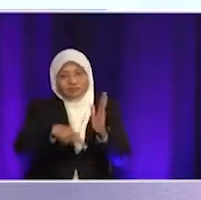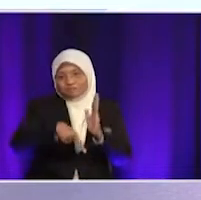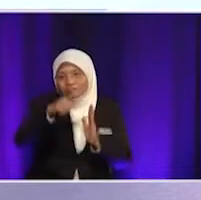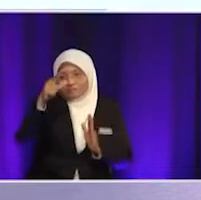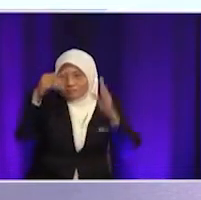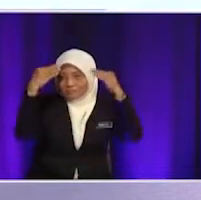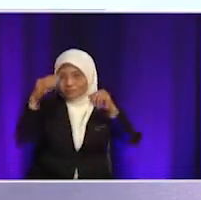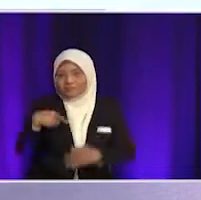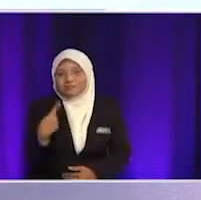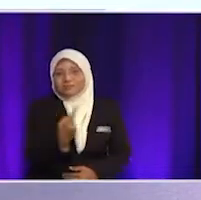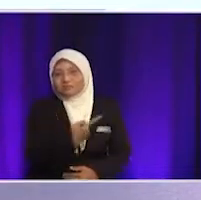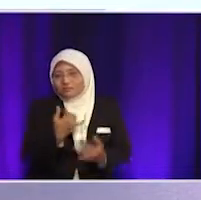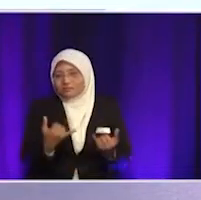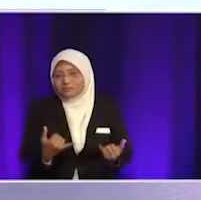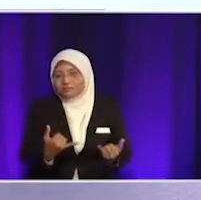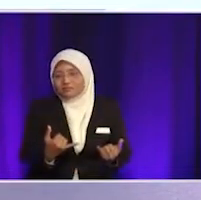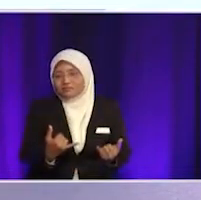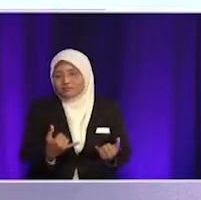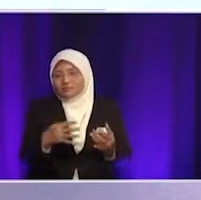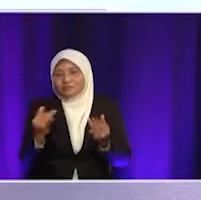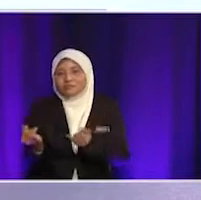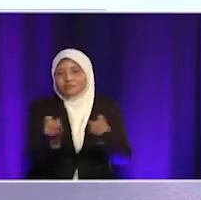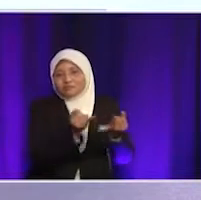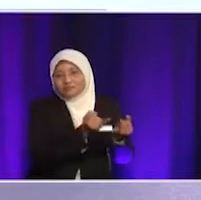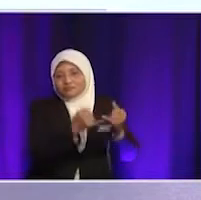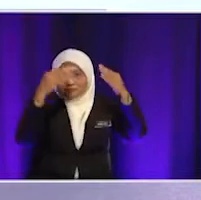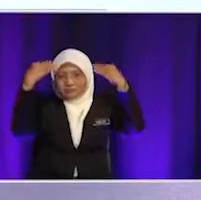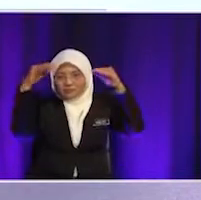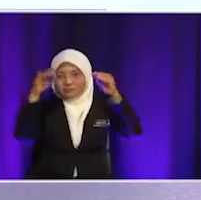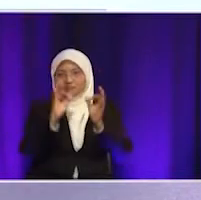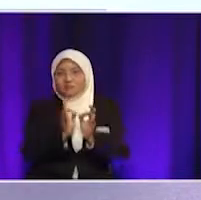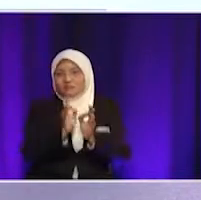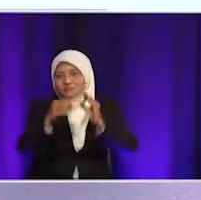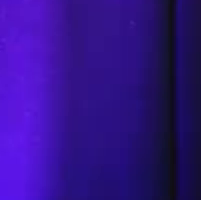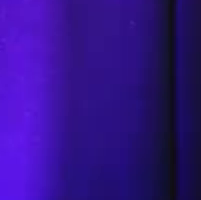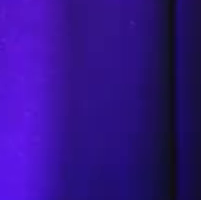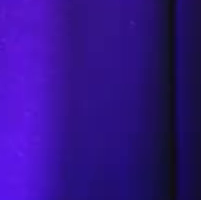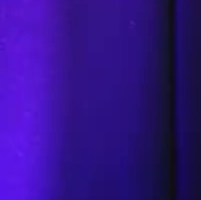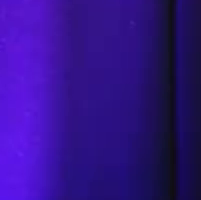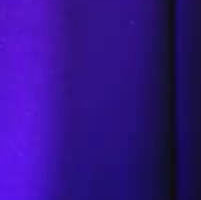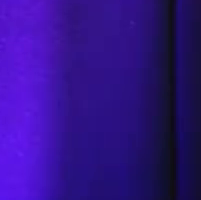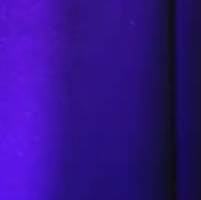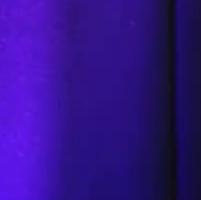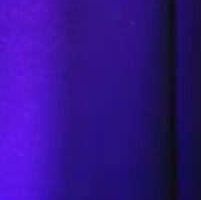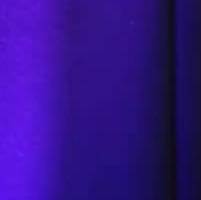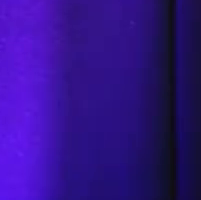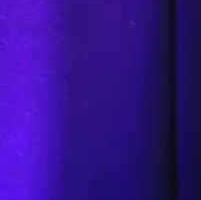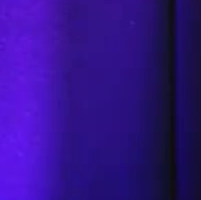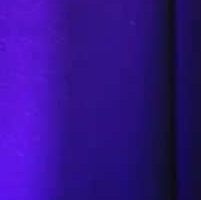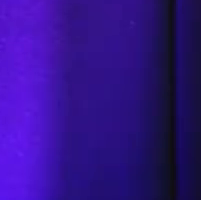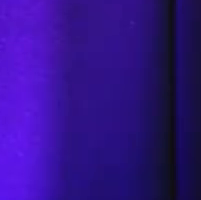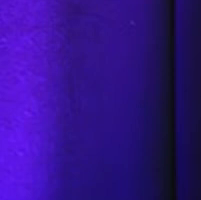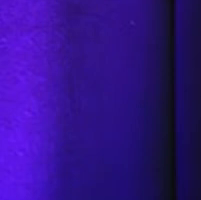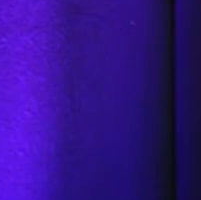sebelum itu saya ingin menjemput juga juru bahasa isyarat kita yaitu cikgun Nabilah Ilyas ataupun lebih mesra disappo